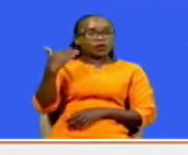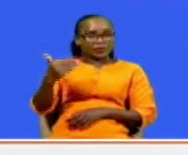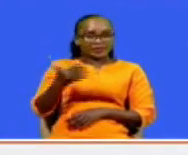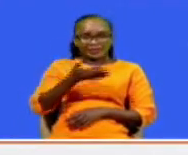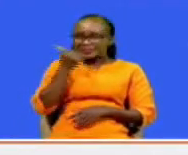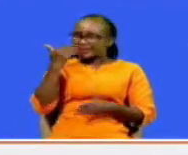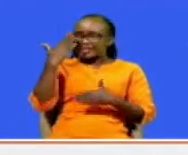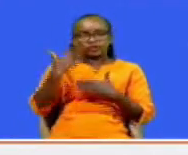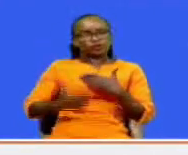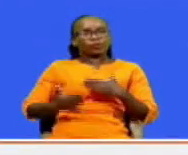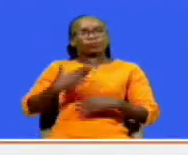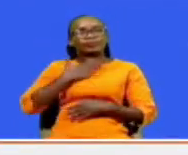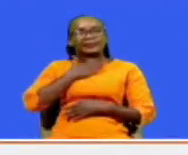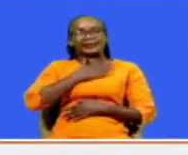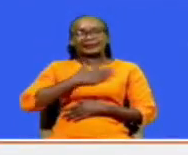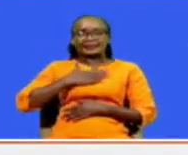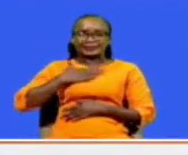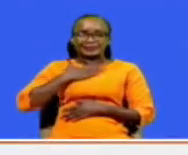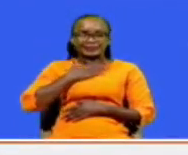mujaribu kuacha hiyo kitu.